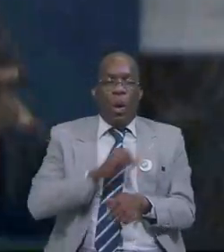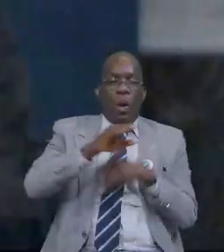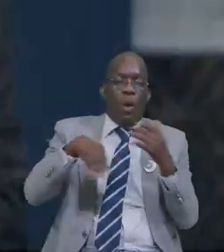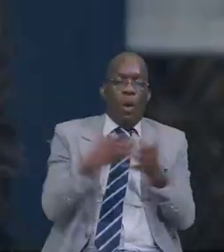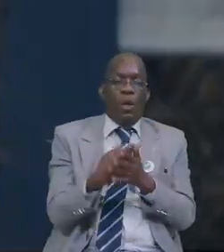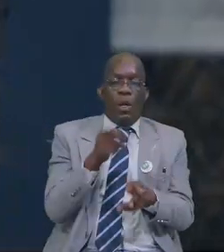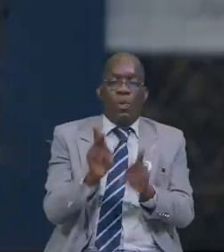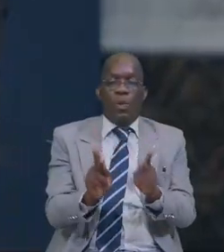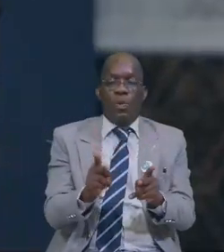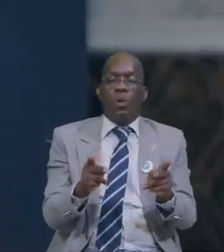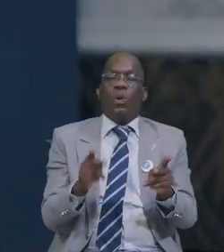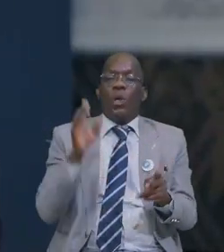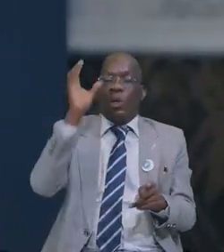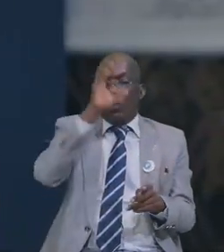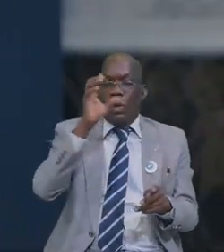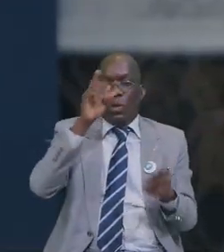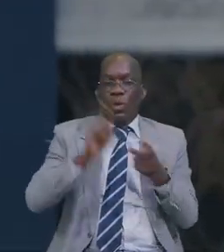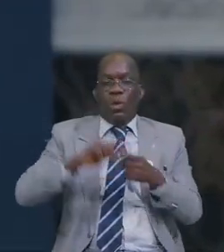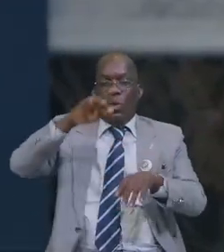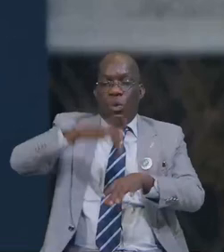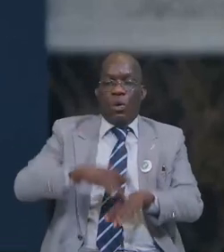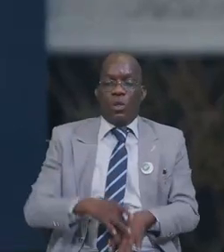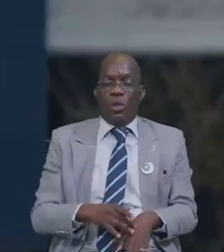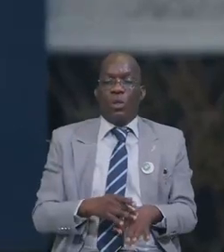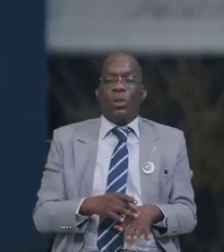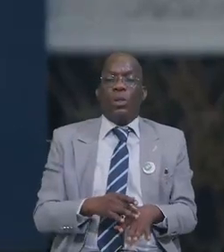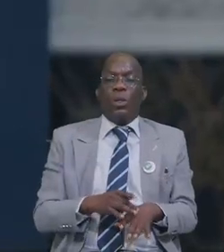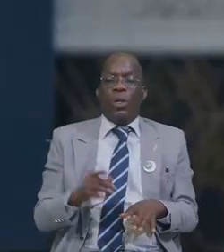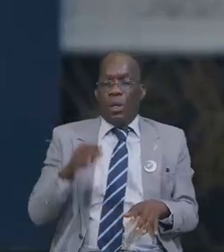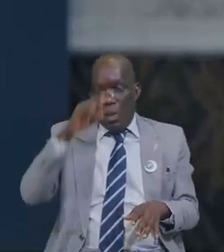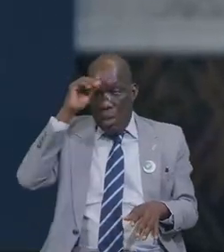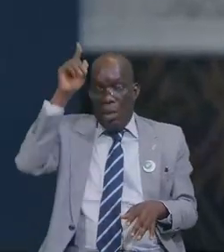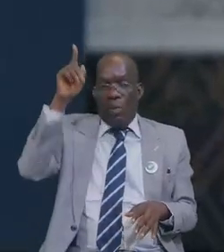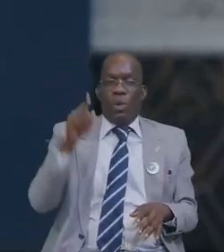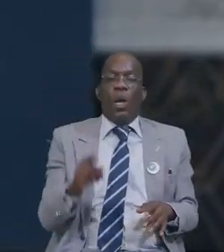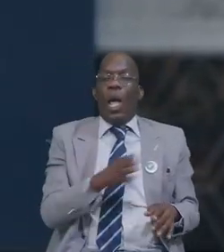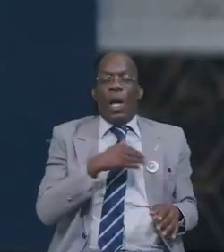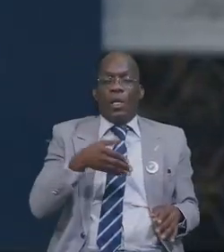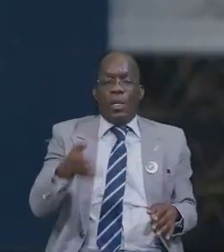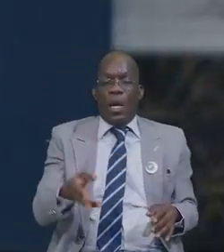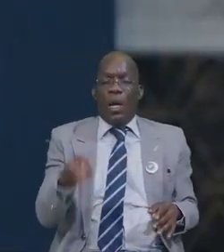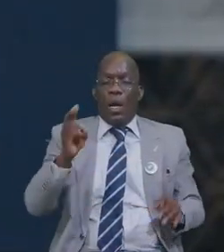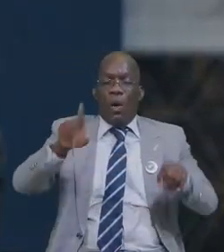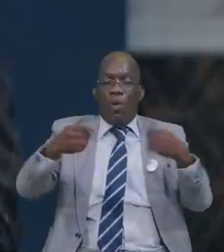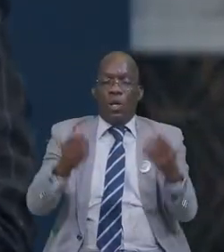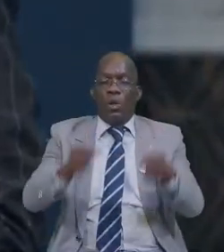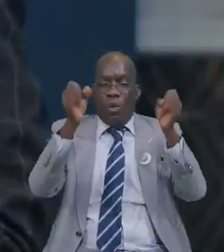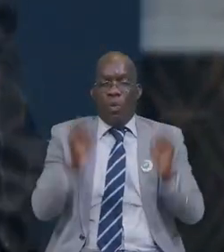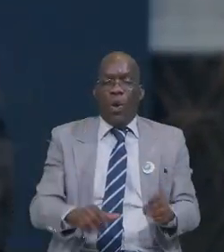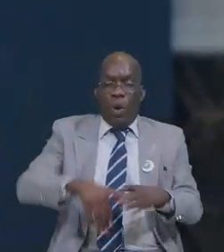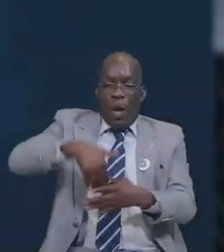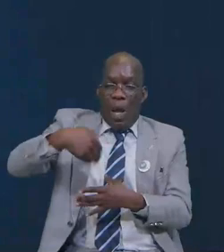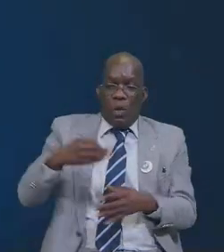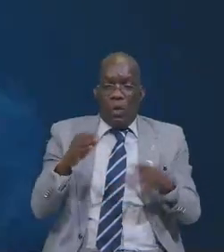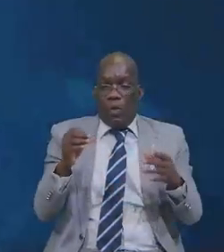C'est toute la foule qui chercha le toucher parce qu'une force, une puissance sortait de lui et les